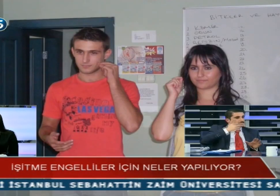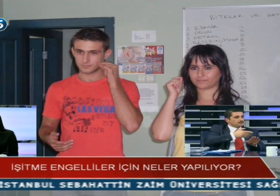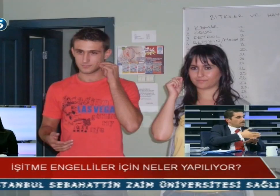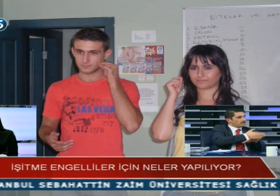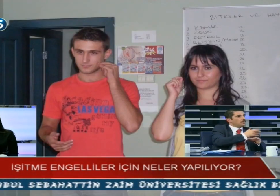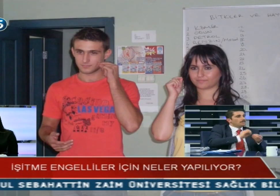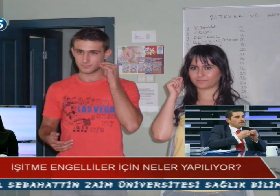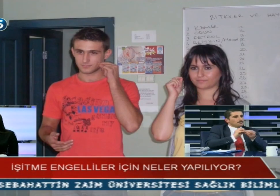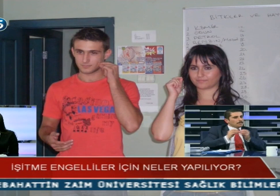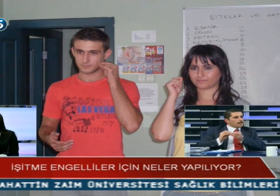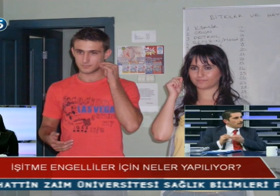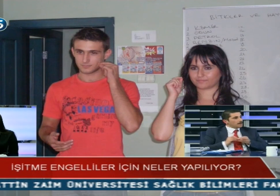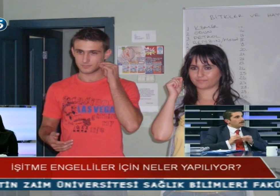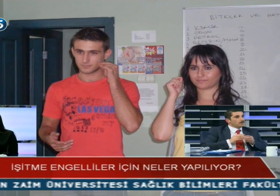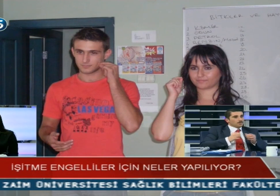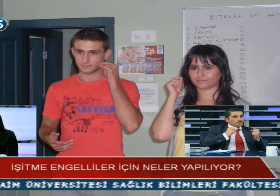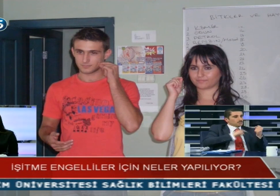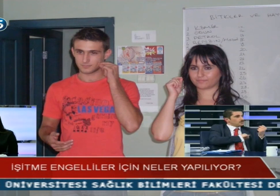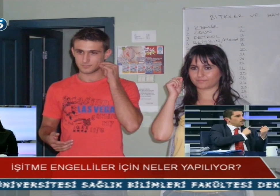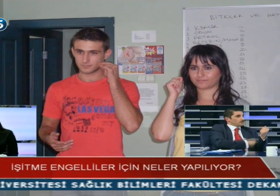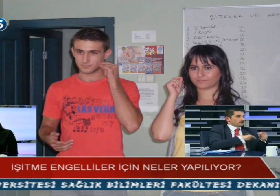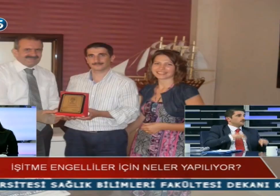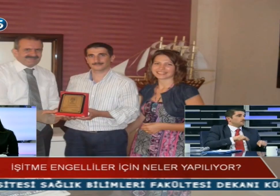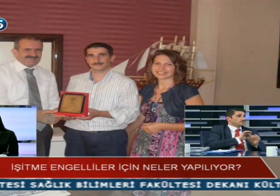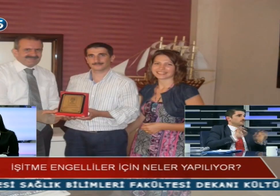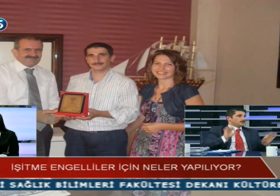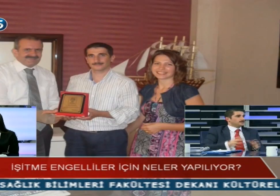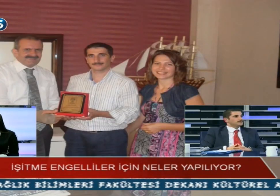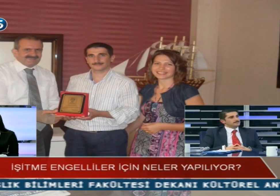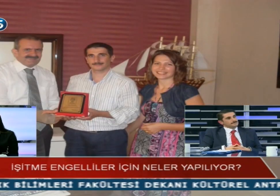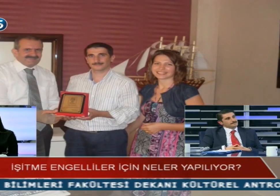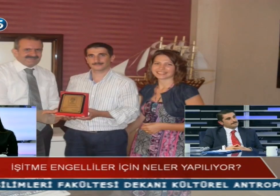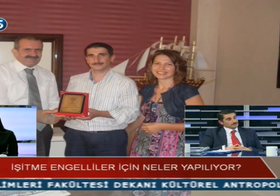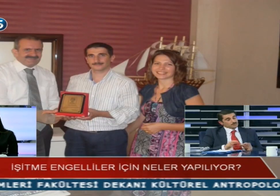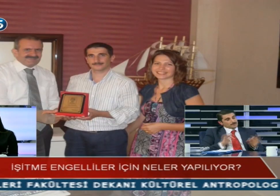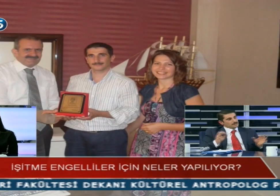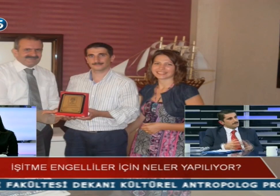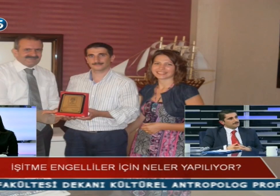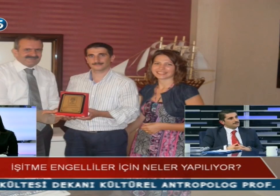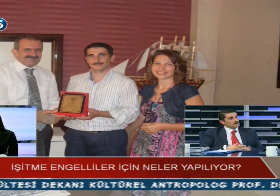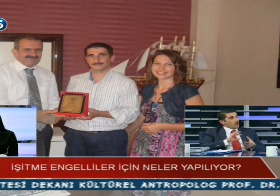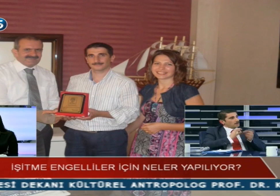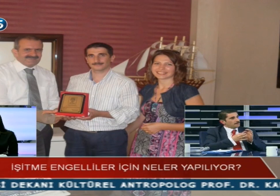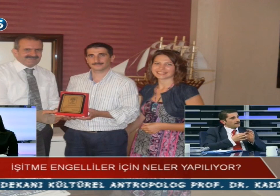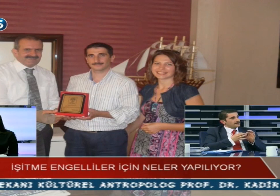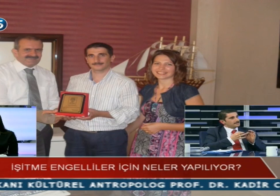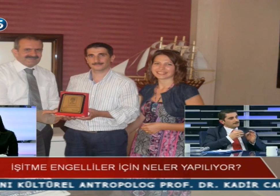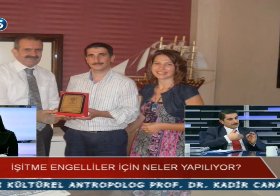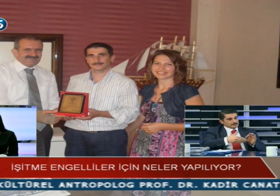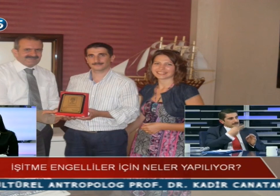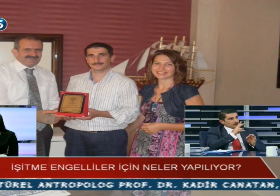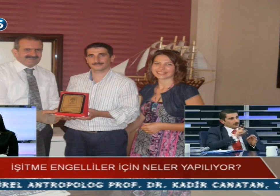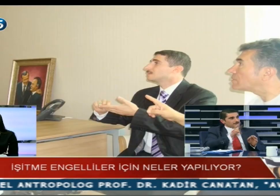2015'te, 2017'de olimpiyatlarımız var. İnşallah bu olimpiyatlarda güzel organizasyonlar, güzel